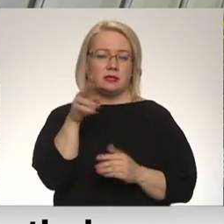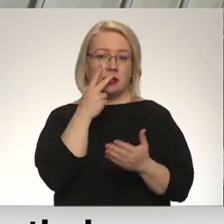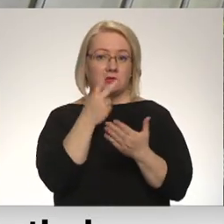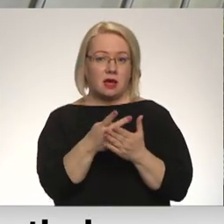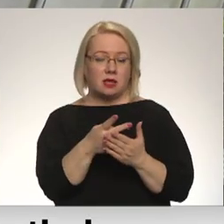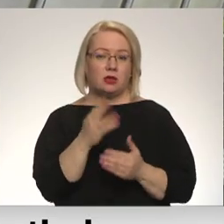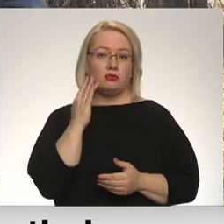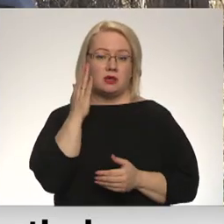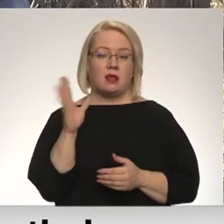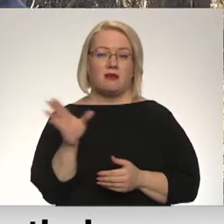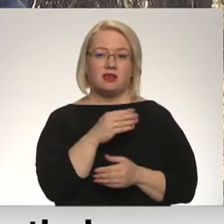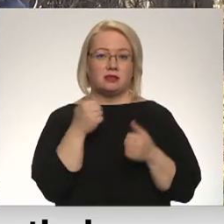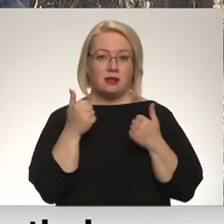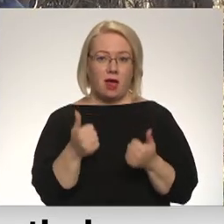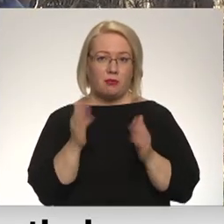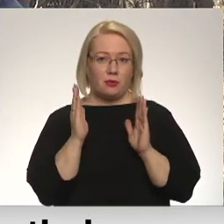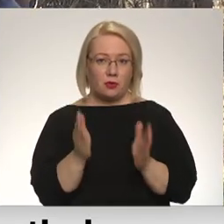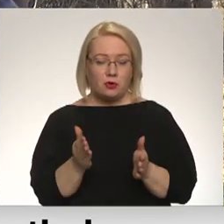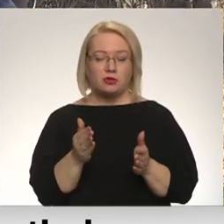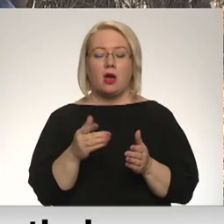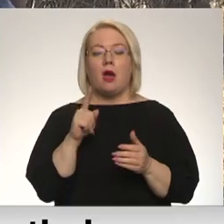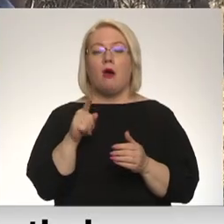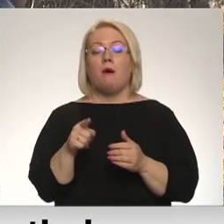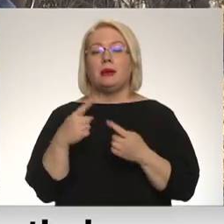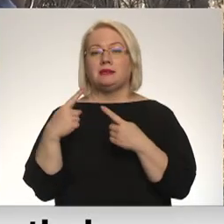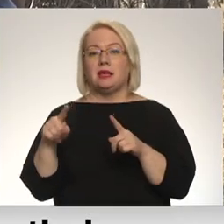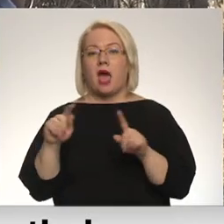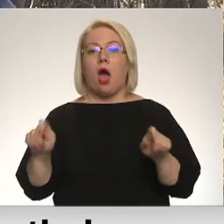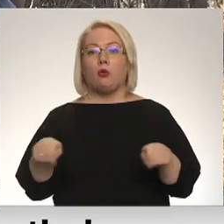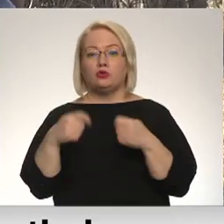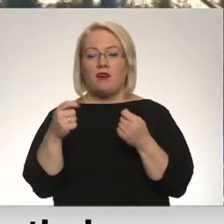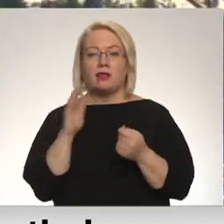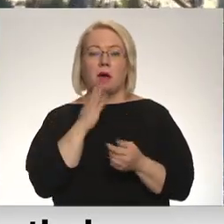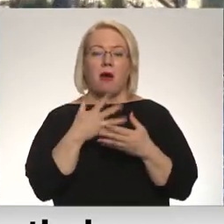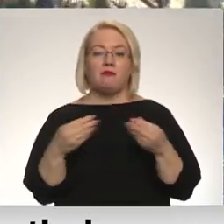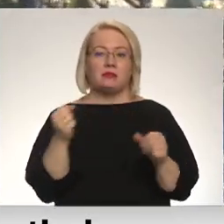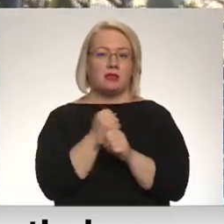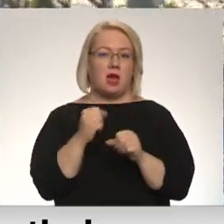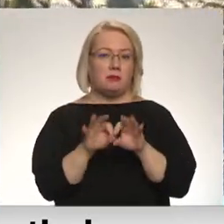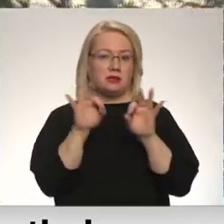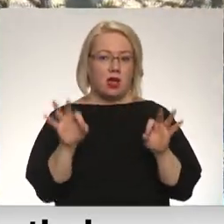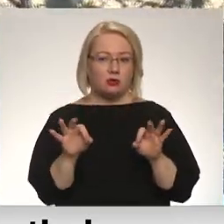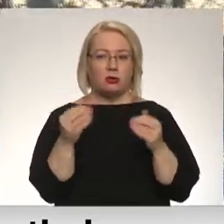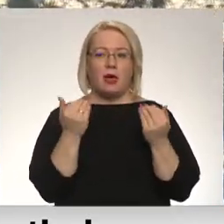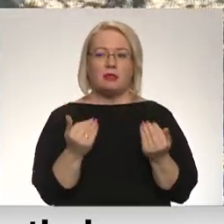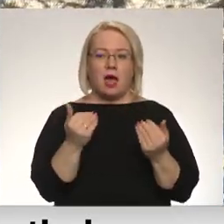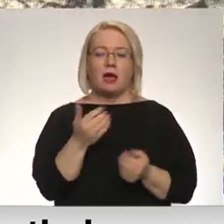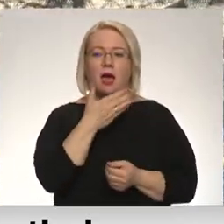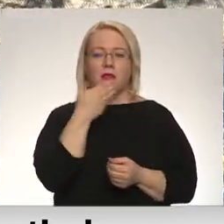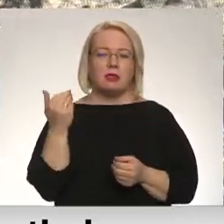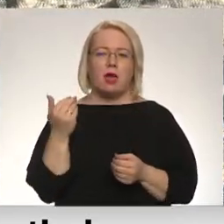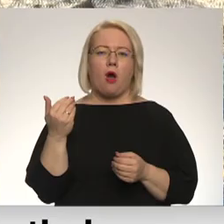un cerēt, ka viss būs labi. Stādaudzētavā Dimzes pavasars darbi sākušies. Saimnieks teica, ka pašreiz nesot īsti vietas